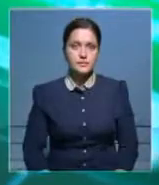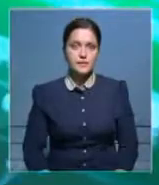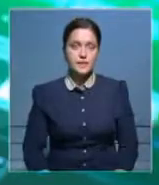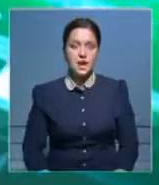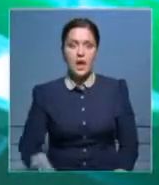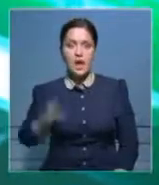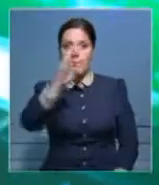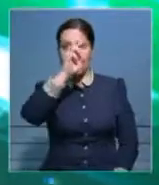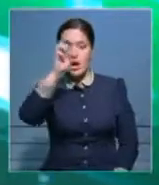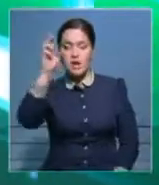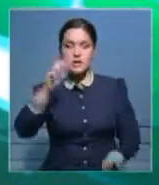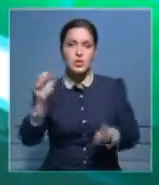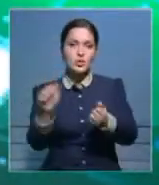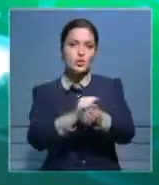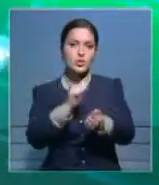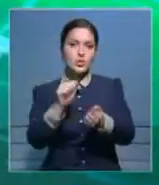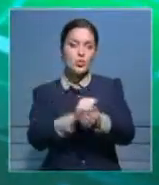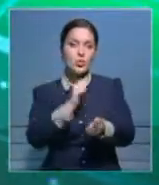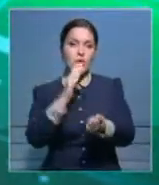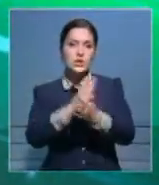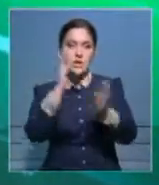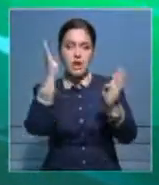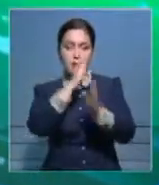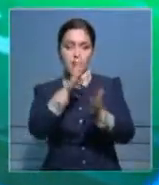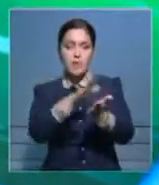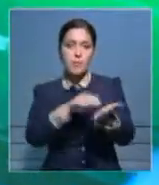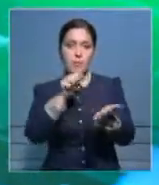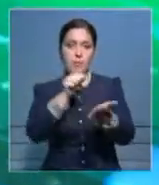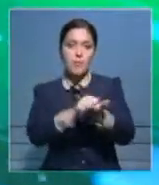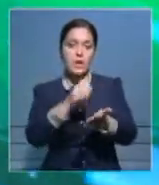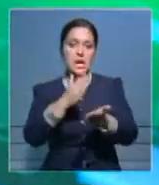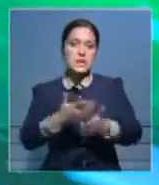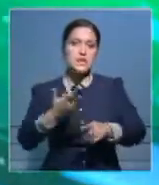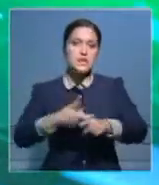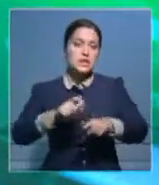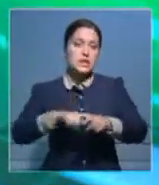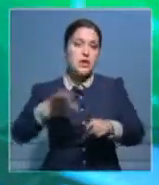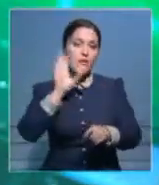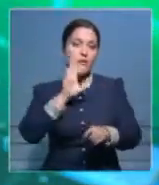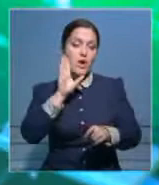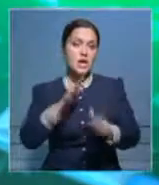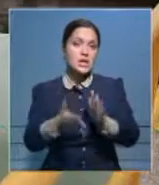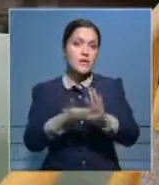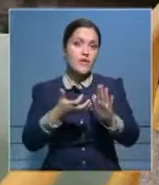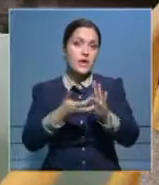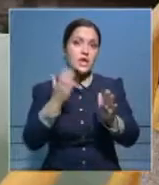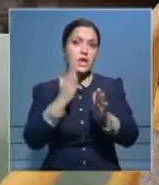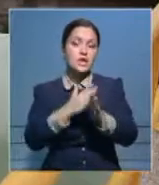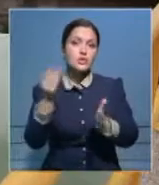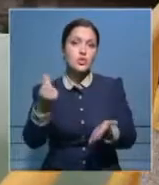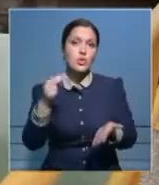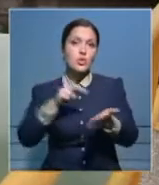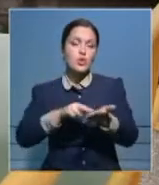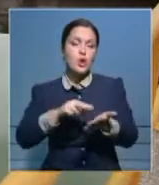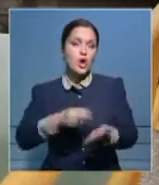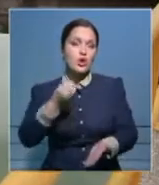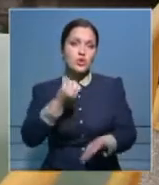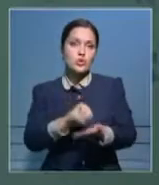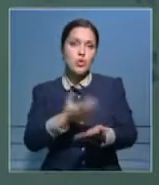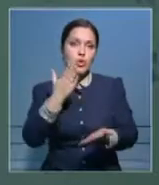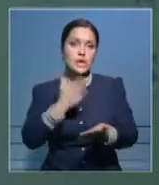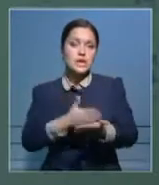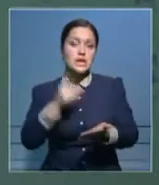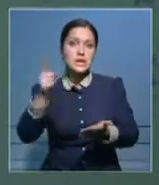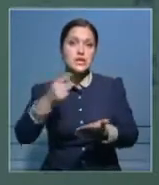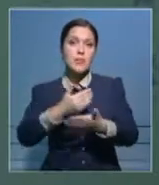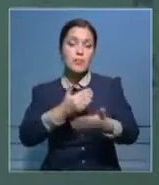На юго-востоке Бразилии небывалая засуха. Отдельные районы столкнулись с сильной нехваткой воды. Растет и ее стоимость. По данным